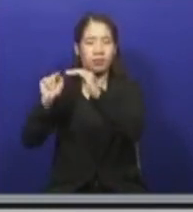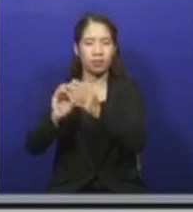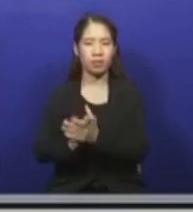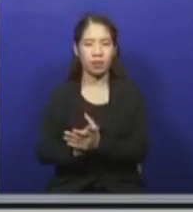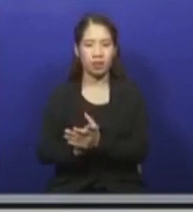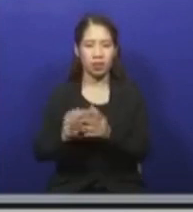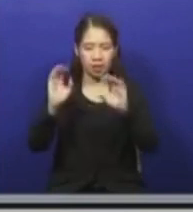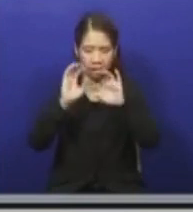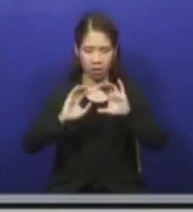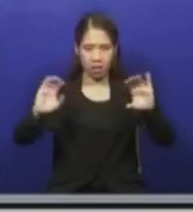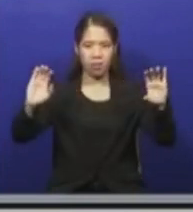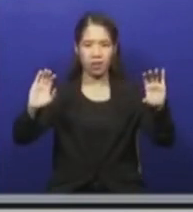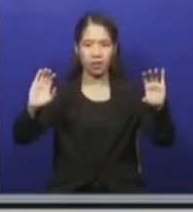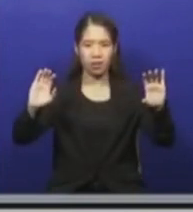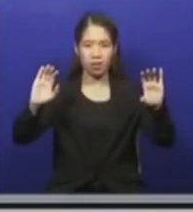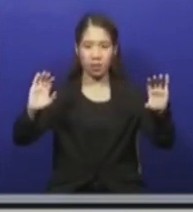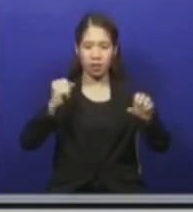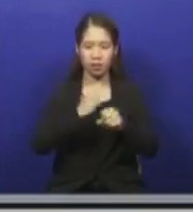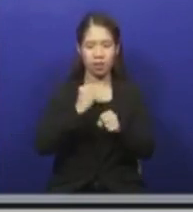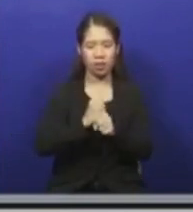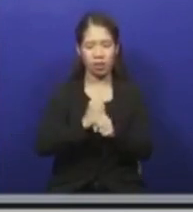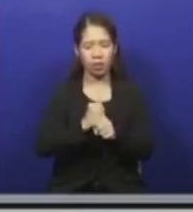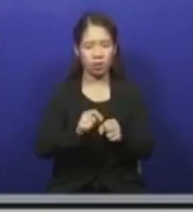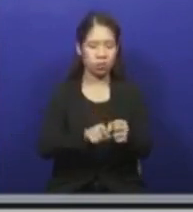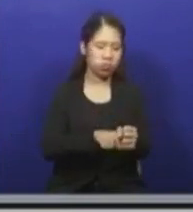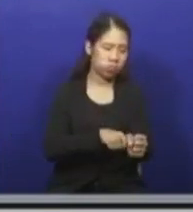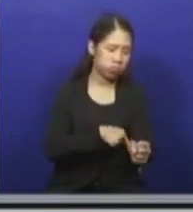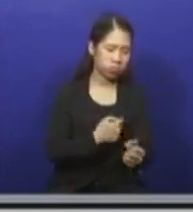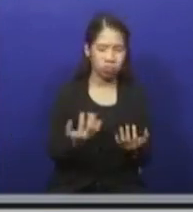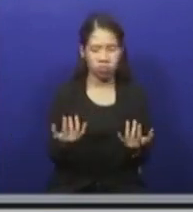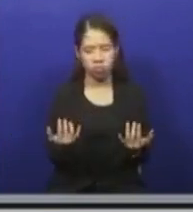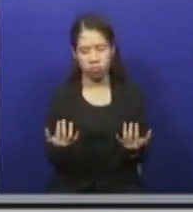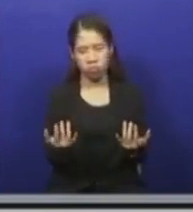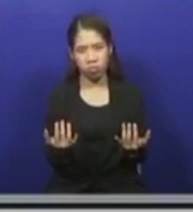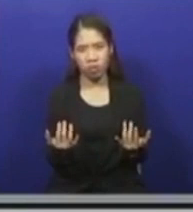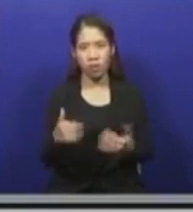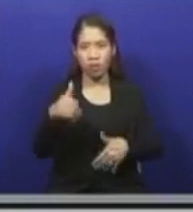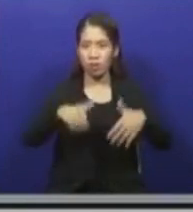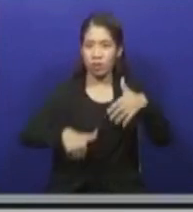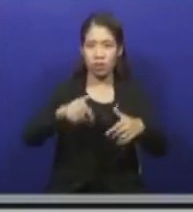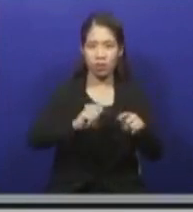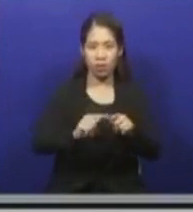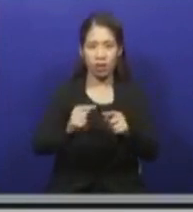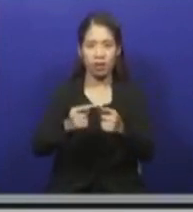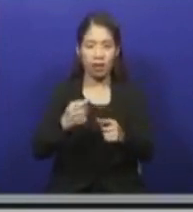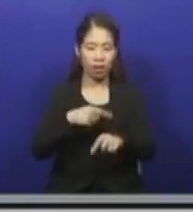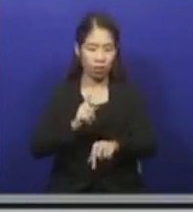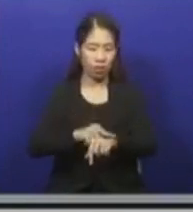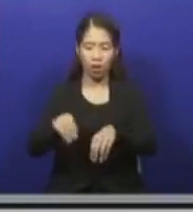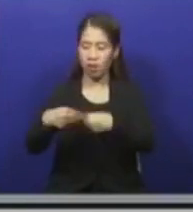รัฐบาลที่ปกติแล้วทำอะไรยืดยาดเลือกตั้งท้องถิ่นก็ยังให้รออยู่แต่กลับให้เวลาพวกเขาคิดแล้วก็เสนอโครง